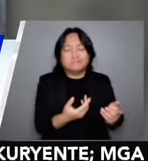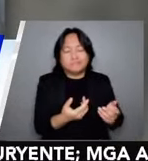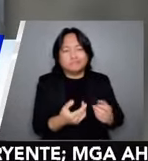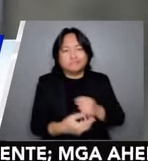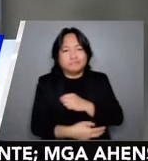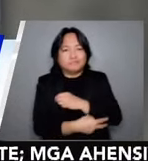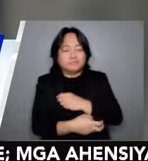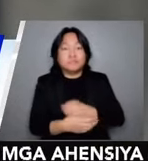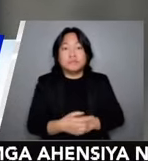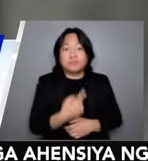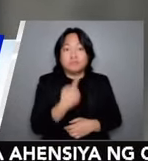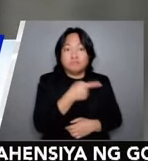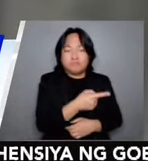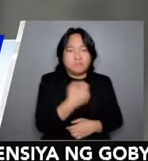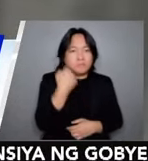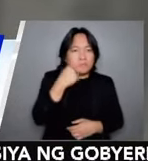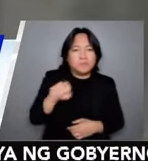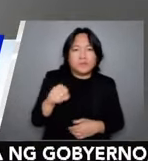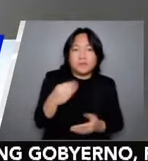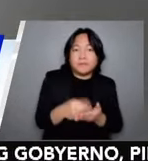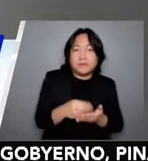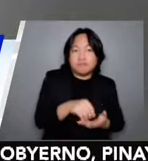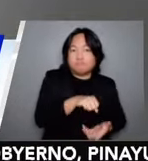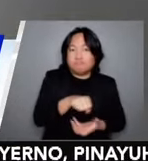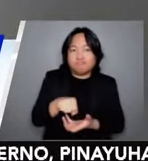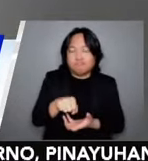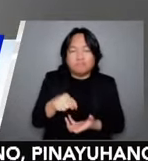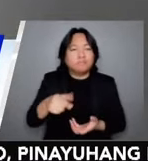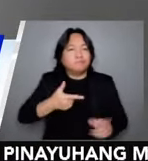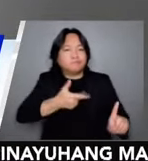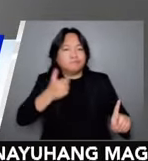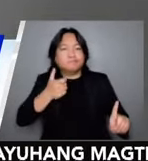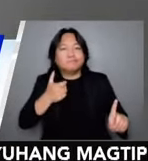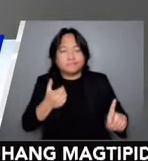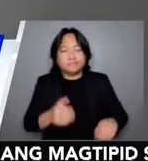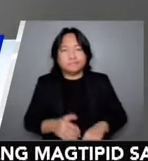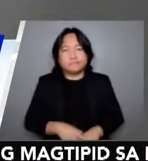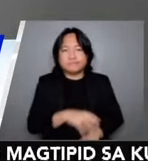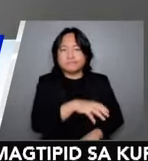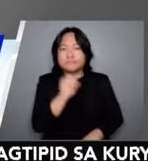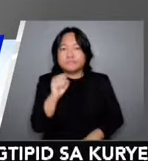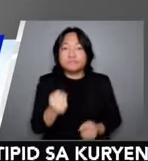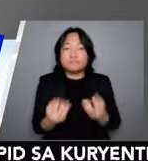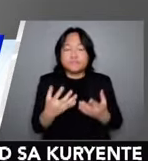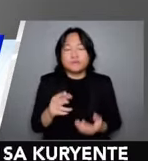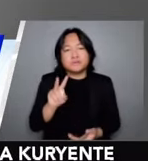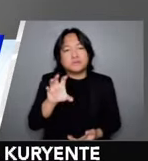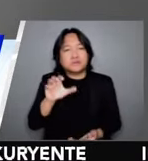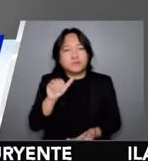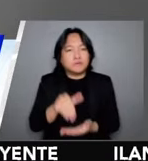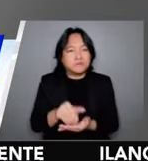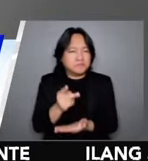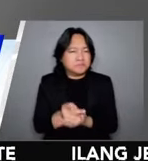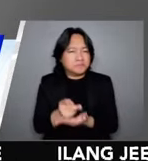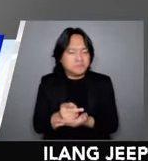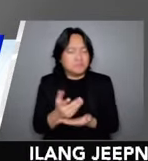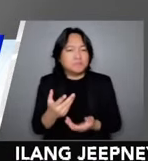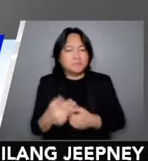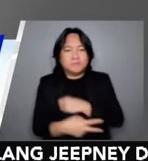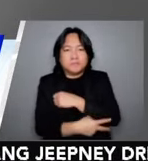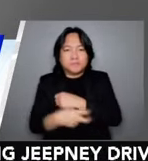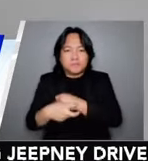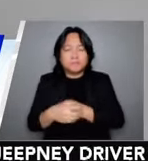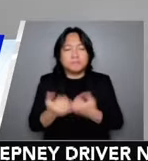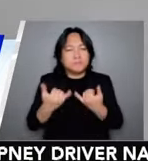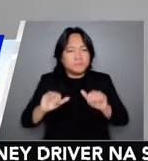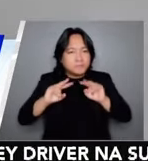biktima na ibigay ang perang dala niya, kaya siya binaril. Natangay ang nasa mahigit 200,000 piso mula sa biktima. Patuloy ang investigasyon at ang pagtugis sa